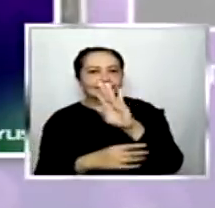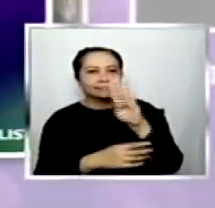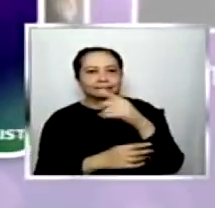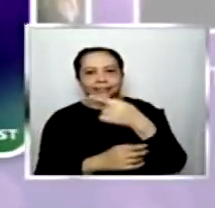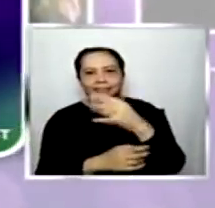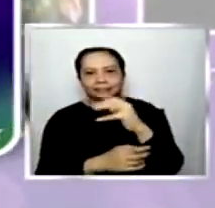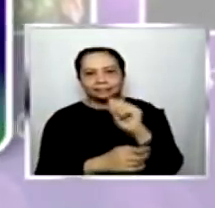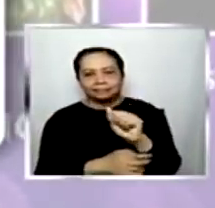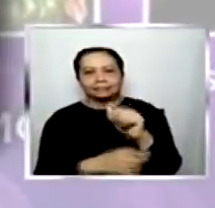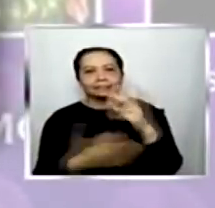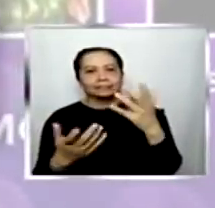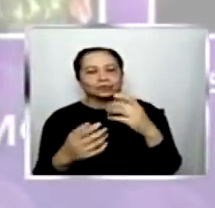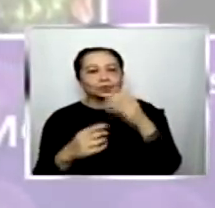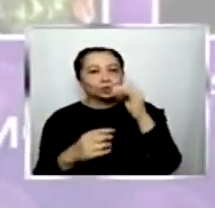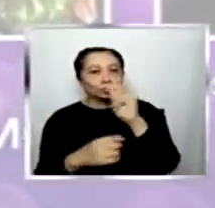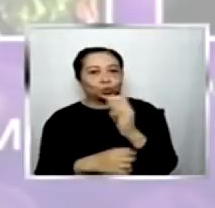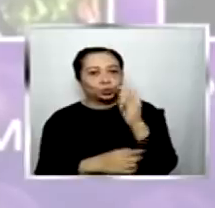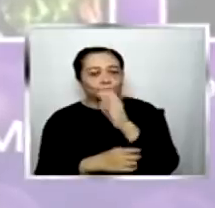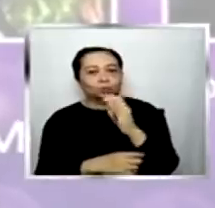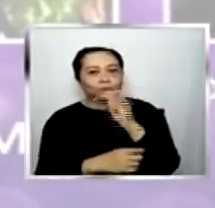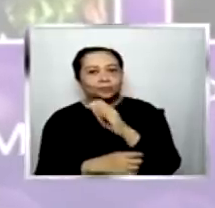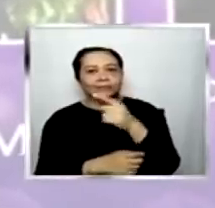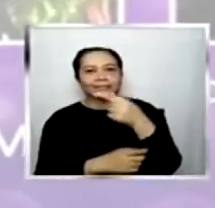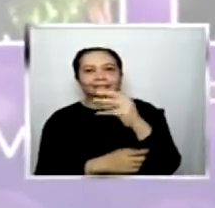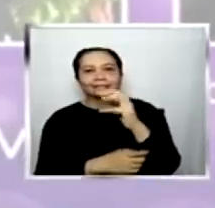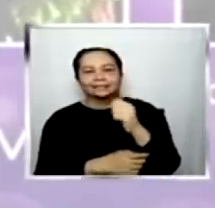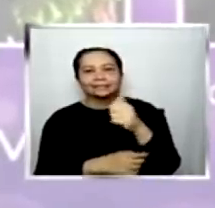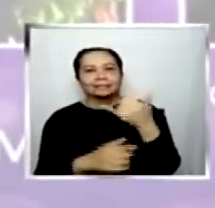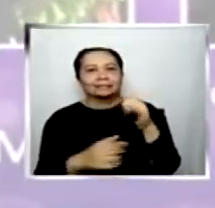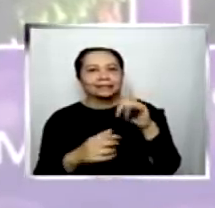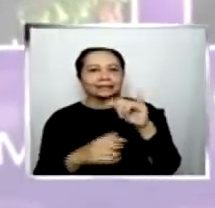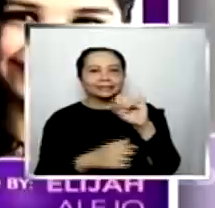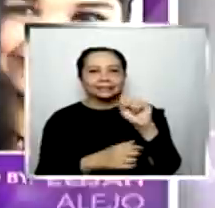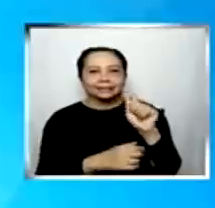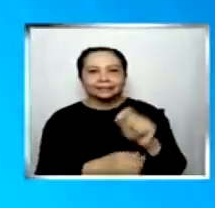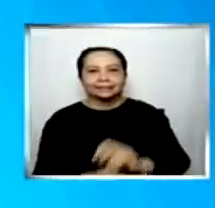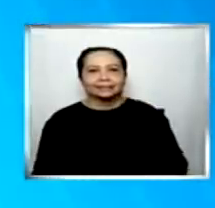o YouTube channel ng GMA Playlist.